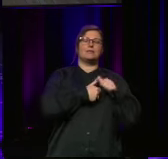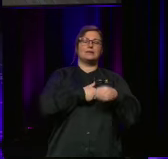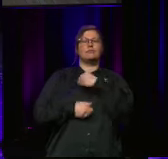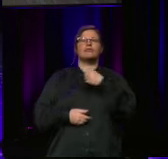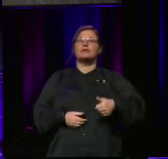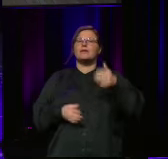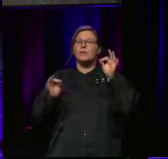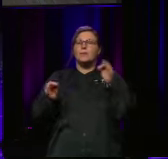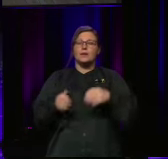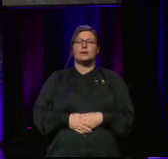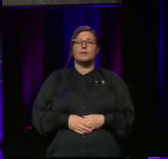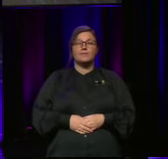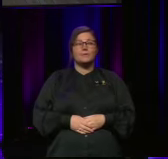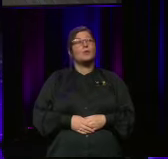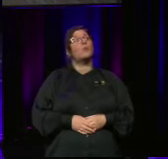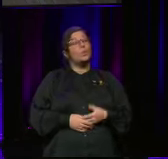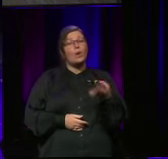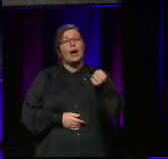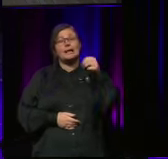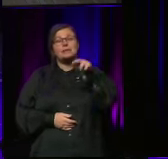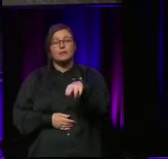exempel alltid ha obligatoriska